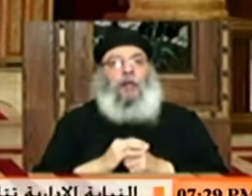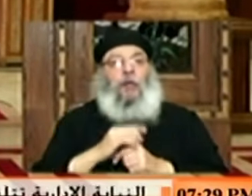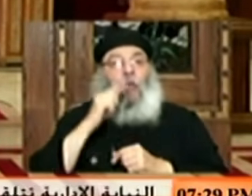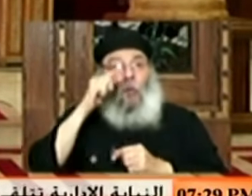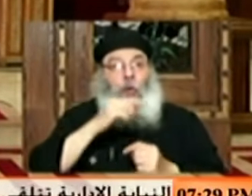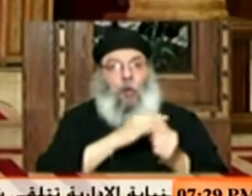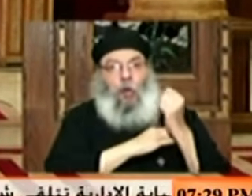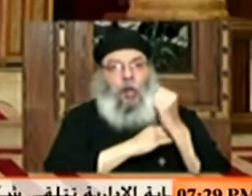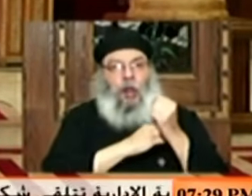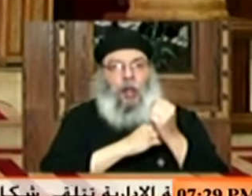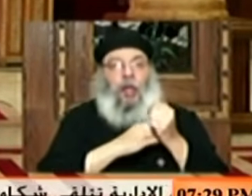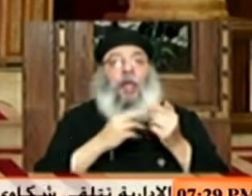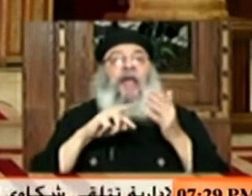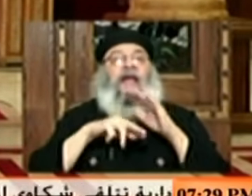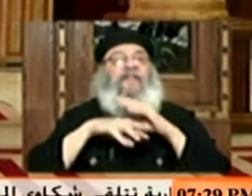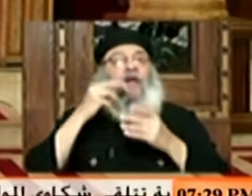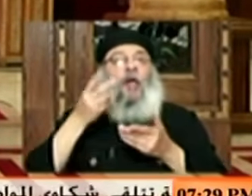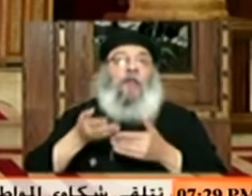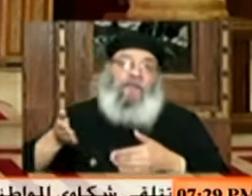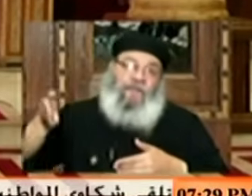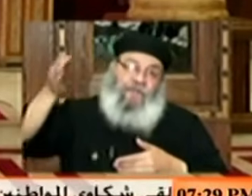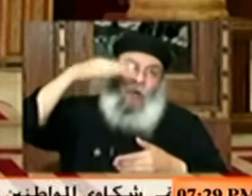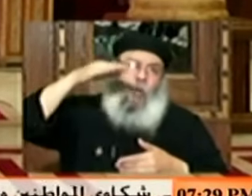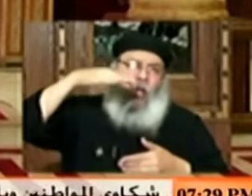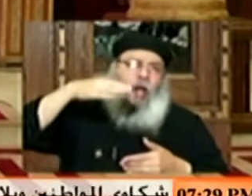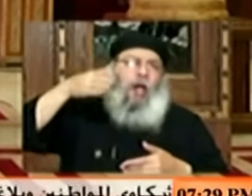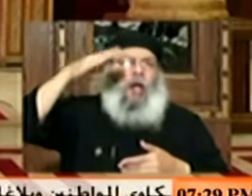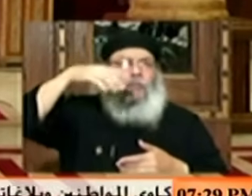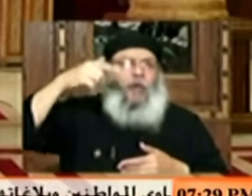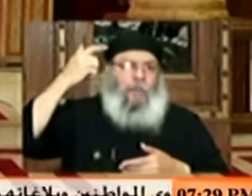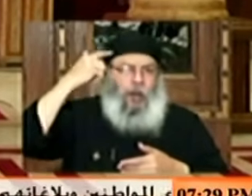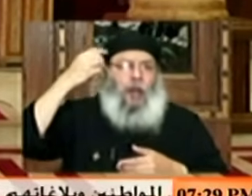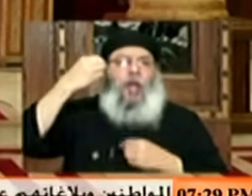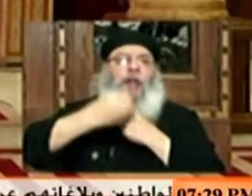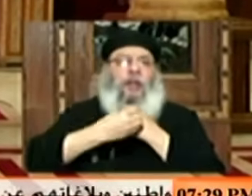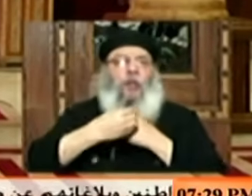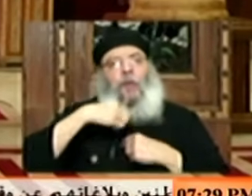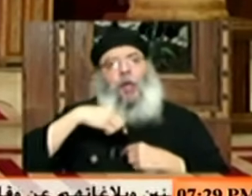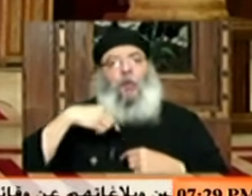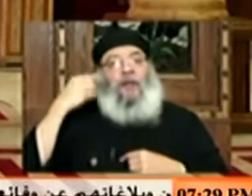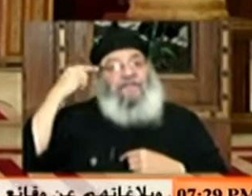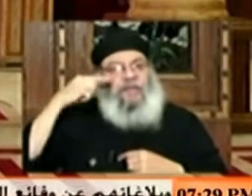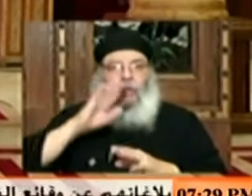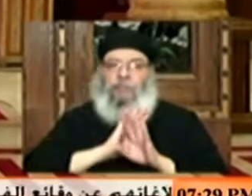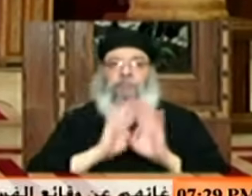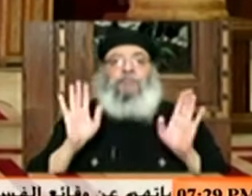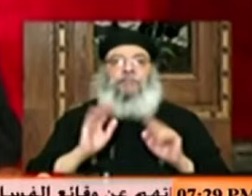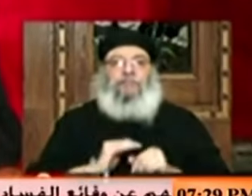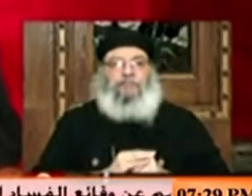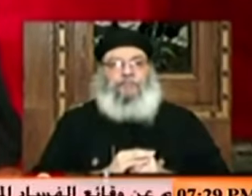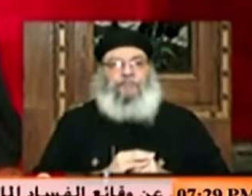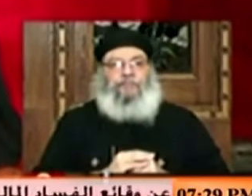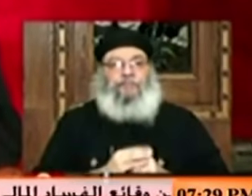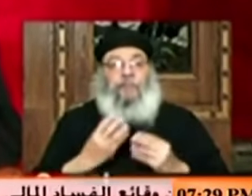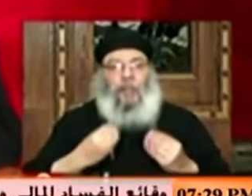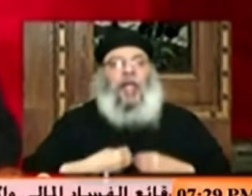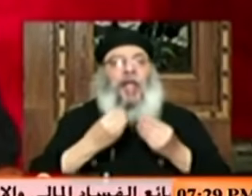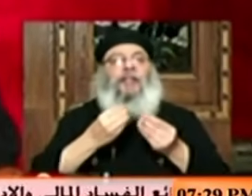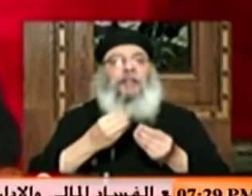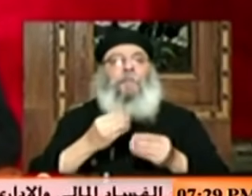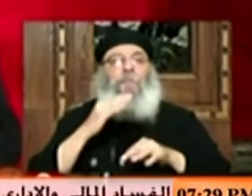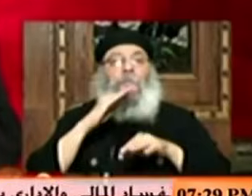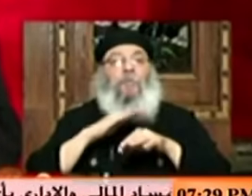يفعل فوق كل شيء اكثر جدا مما نطلب او نفتكر قدم